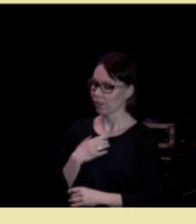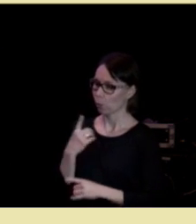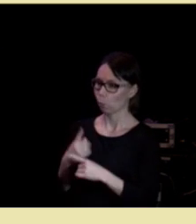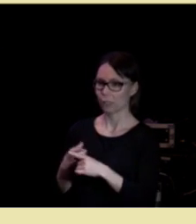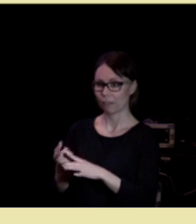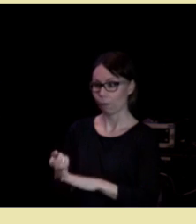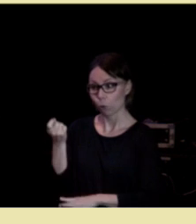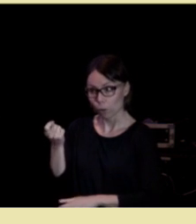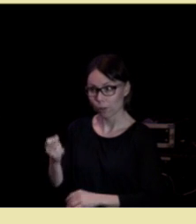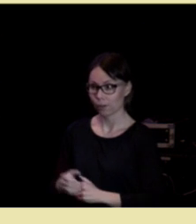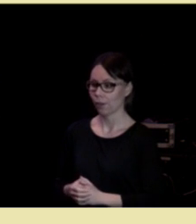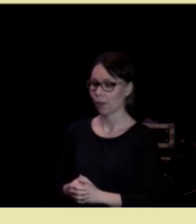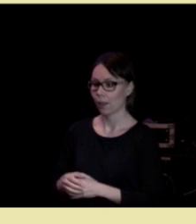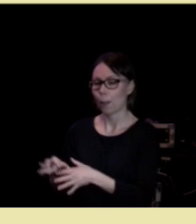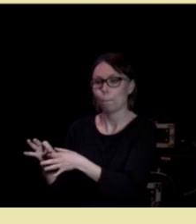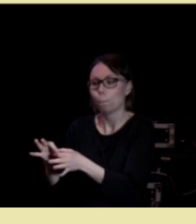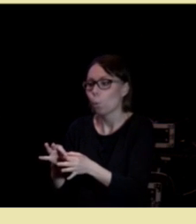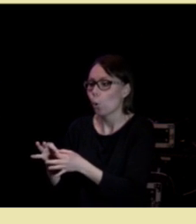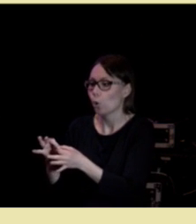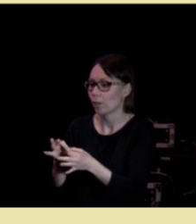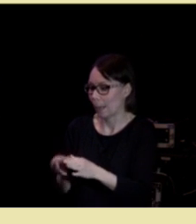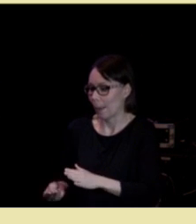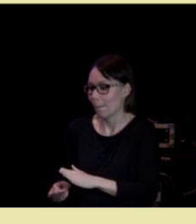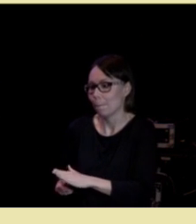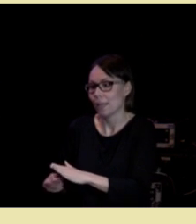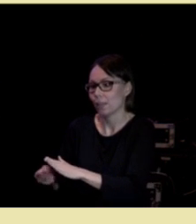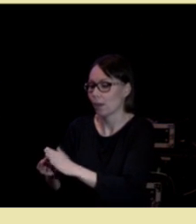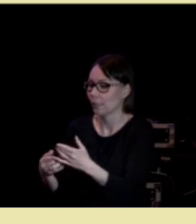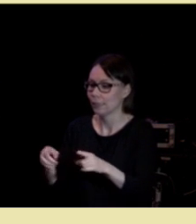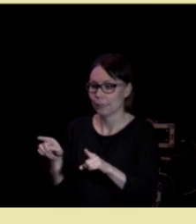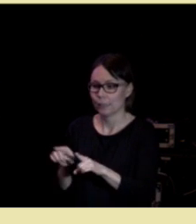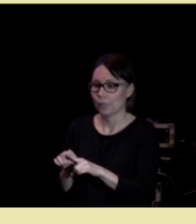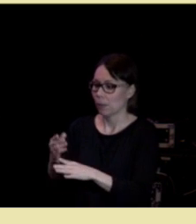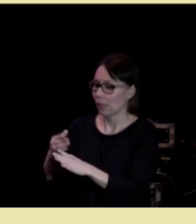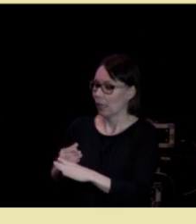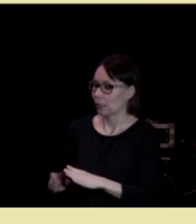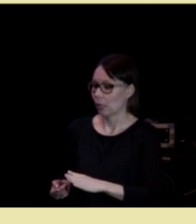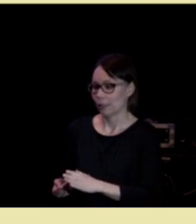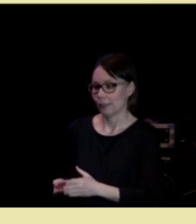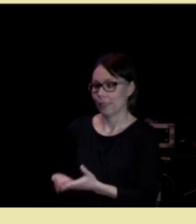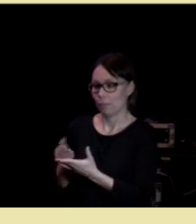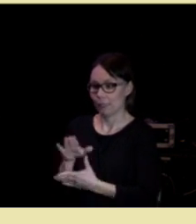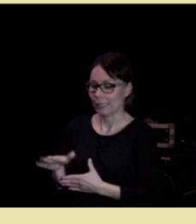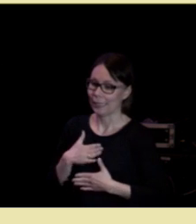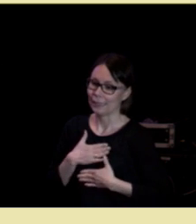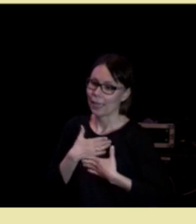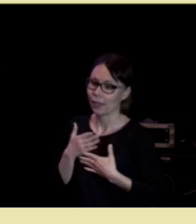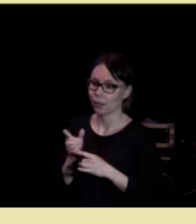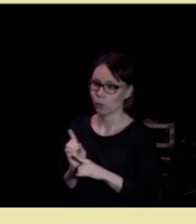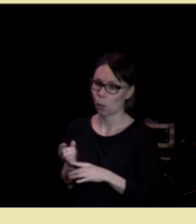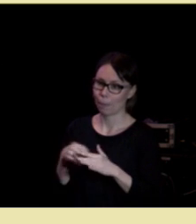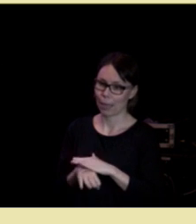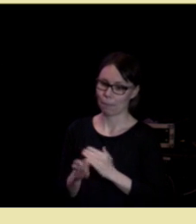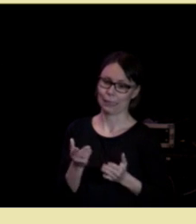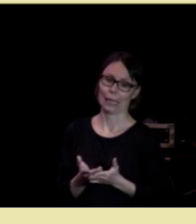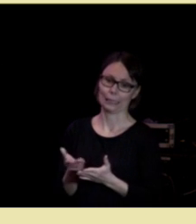funn var at pårørende bidro I like stor grad med å hjelpe sine kjære som